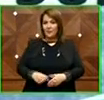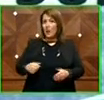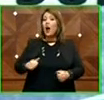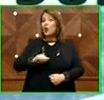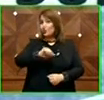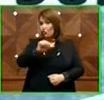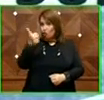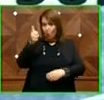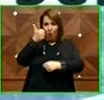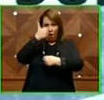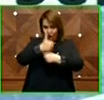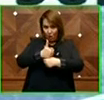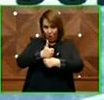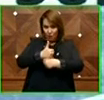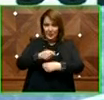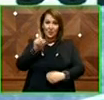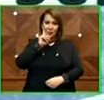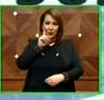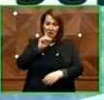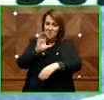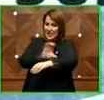111 امرأة مترشحة بالخارج.